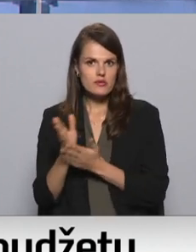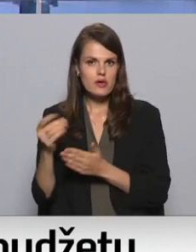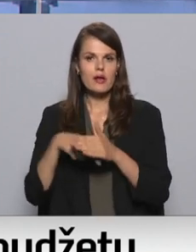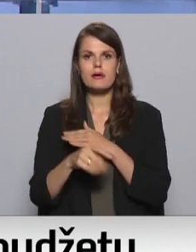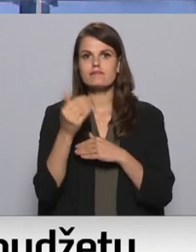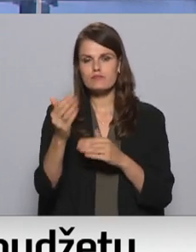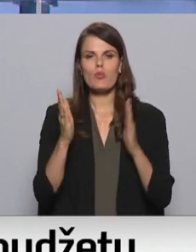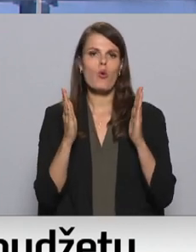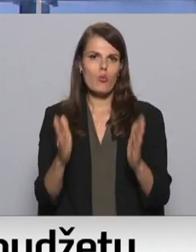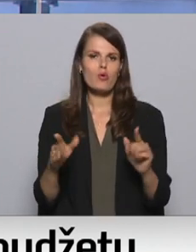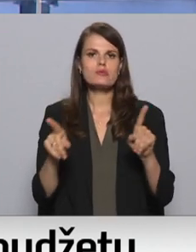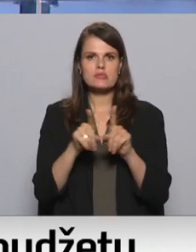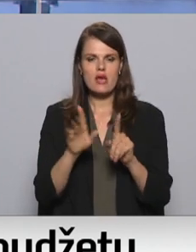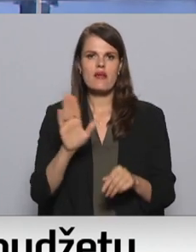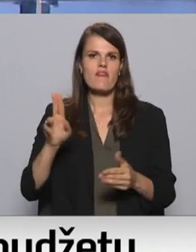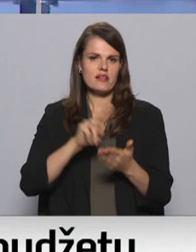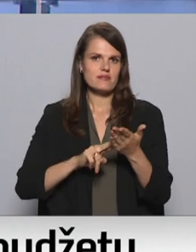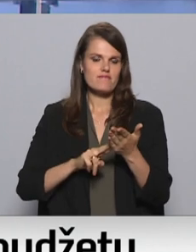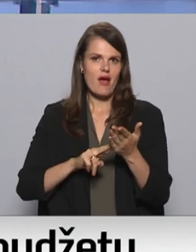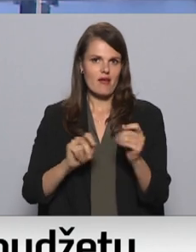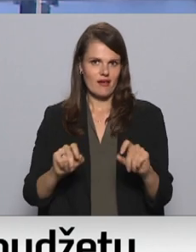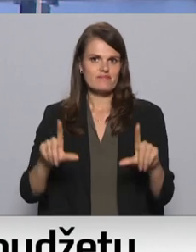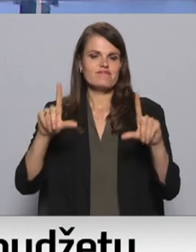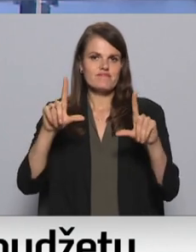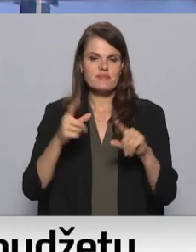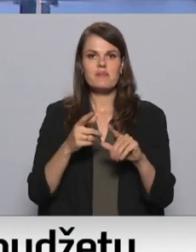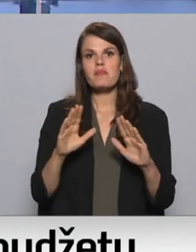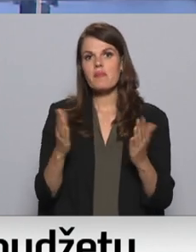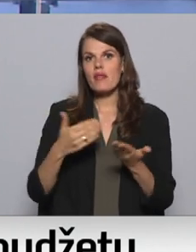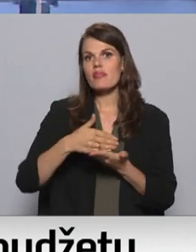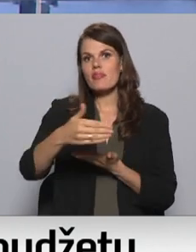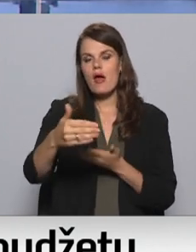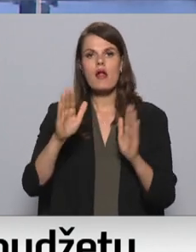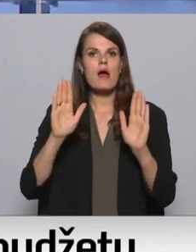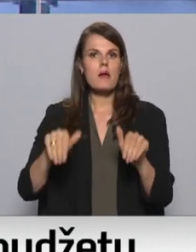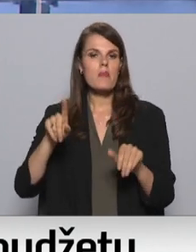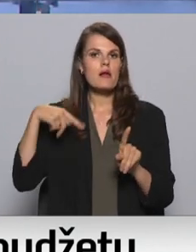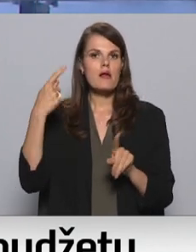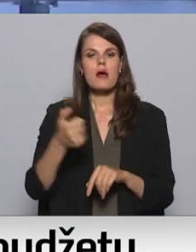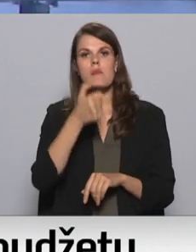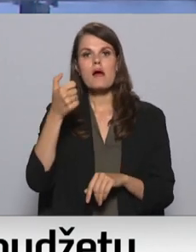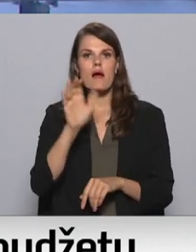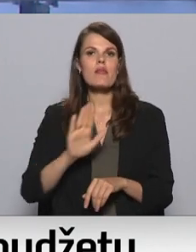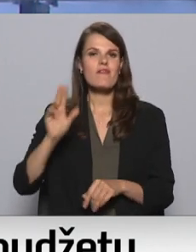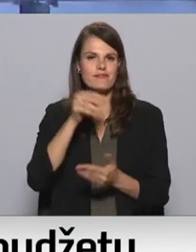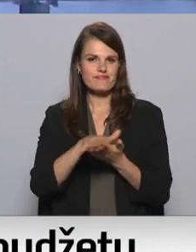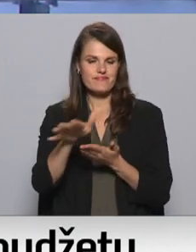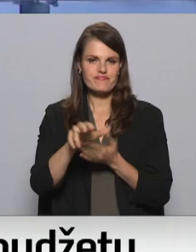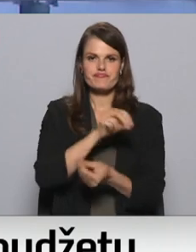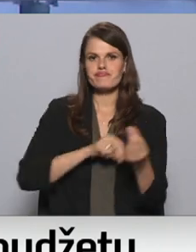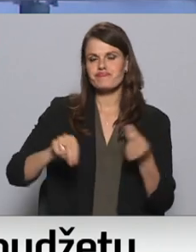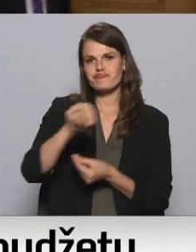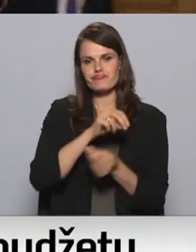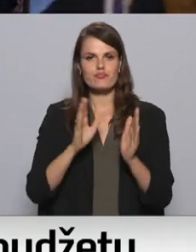tiks audzēts arī valsts parāds. Tālāk par nākamā gada valsts izdevumiem spriedīs Saeimas deputāti. Plašāk stāsta Māris Kluga.